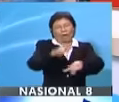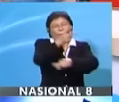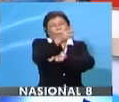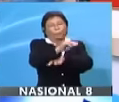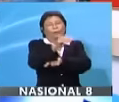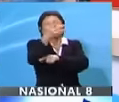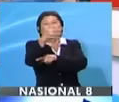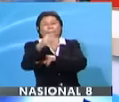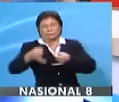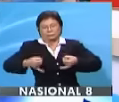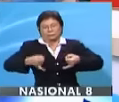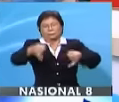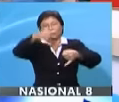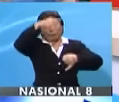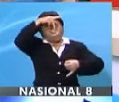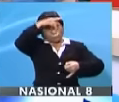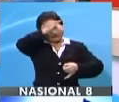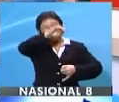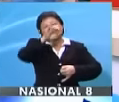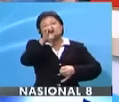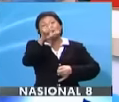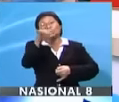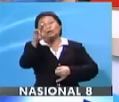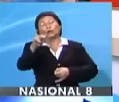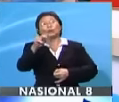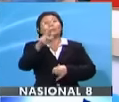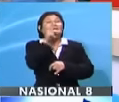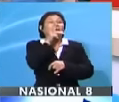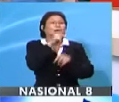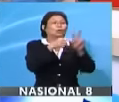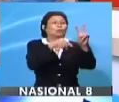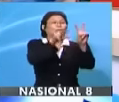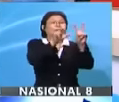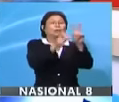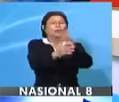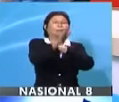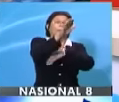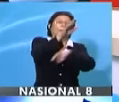kilometer 15 Jalan Putra Jerlon, Kedah kira-kira pukul 2.30 petang tadi.